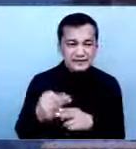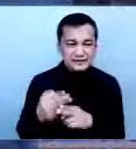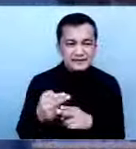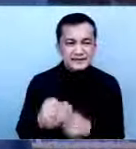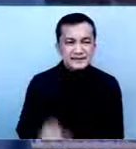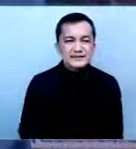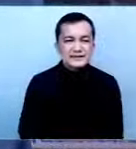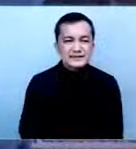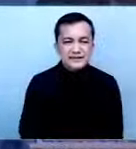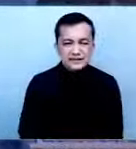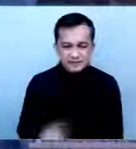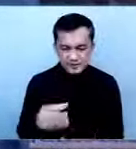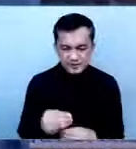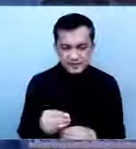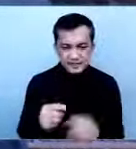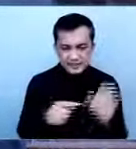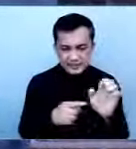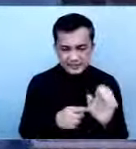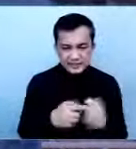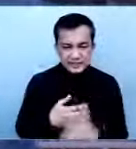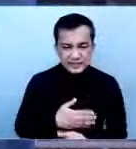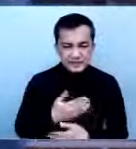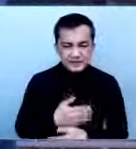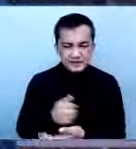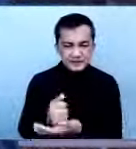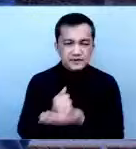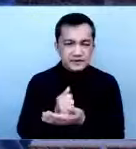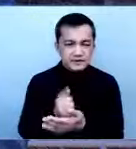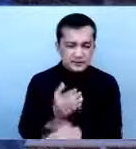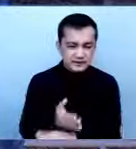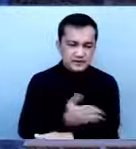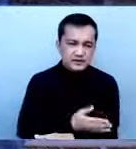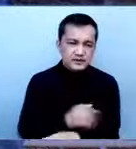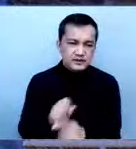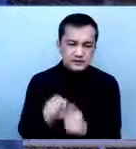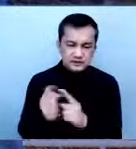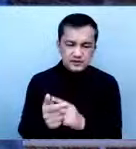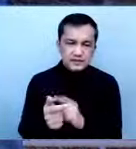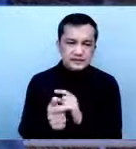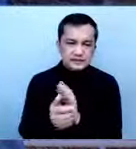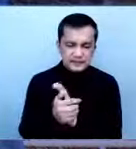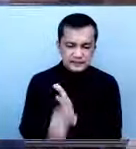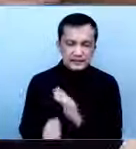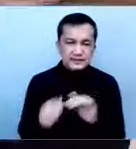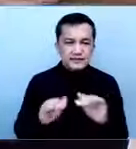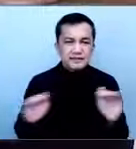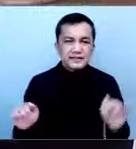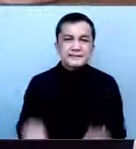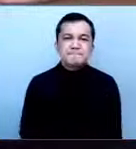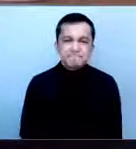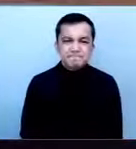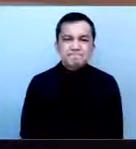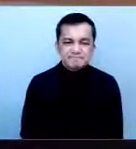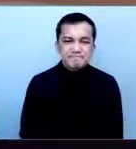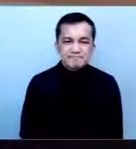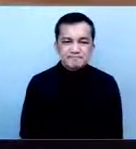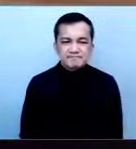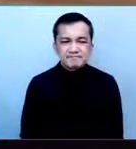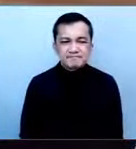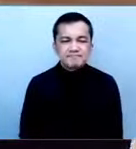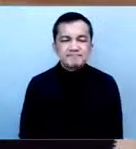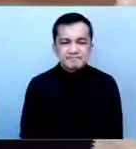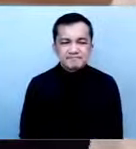Lalo na't bukod sa extra fun, nakakatulong din ito sa pag-i-improve ng socialization skills sa mga bata. Oy, totoo yan.